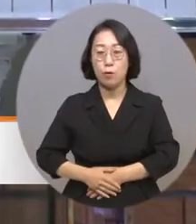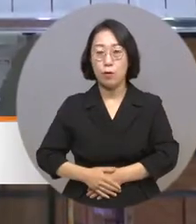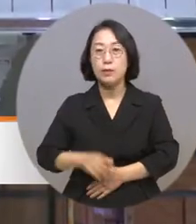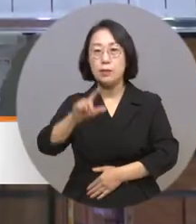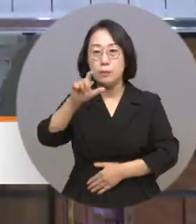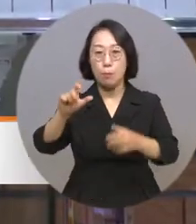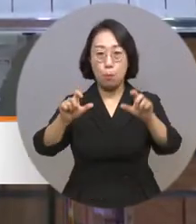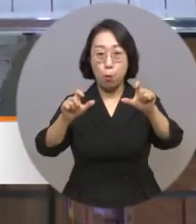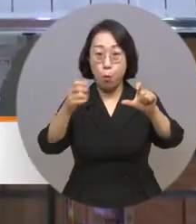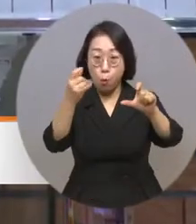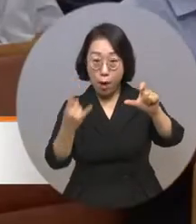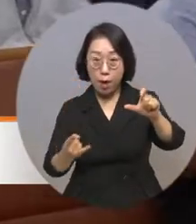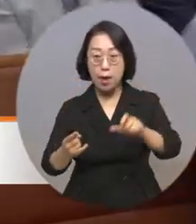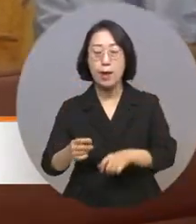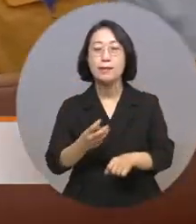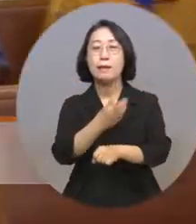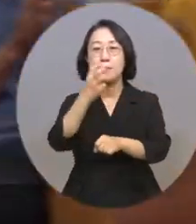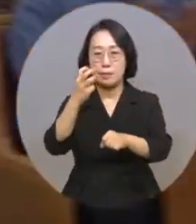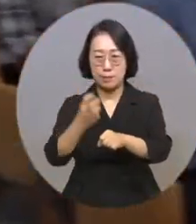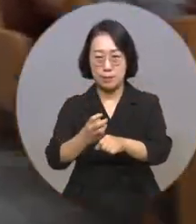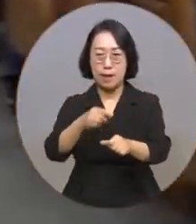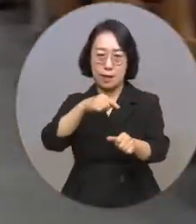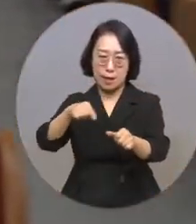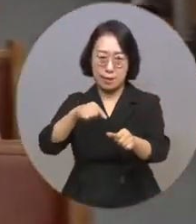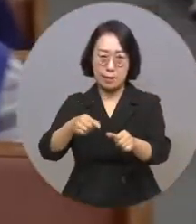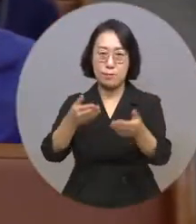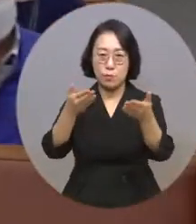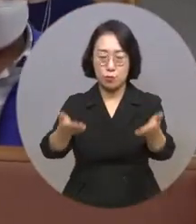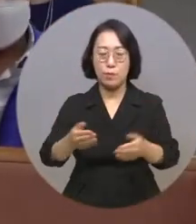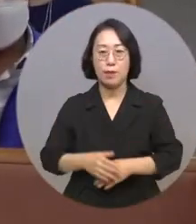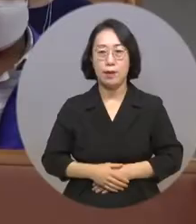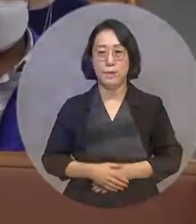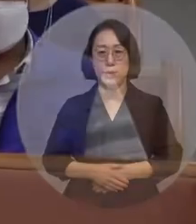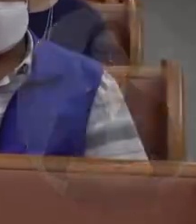15회 30시간의 학사 일정으로 진행될 예정입니다.